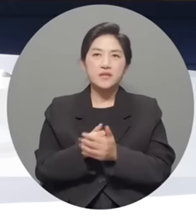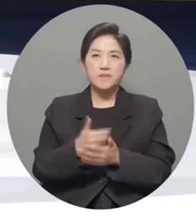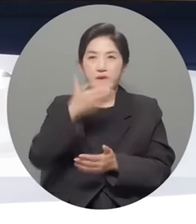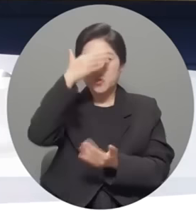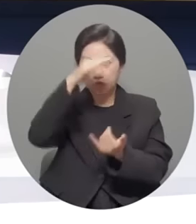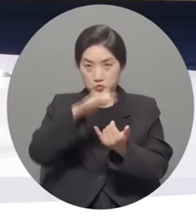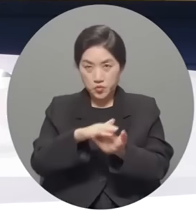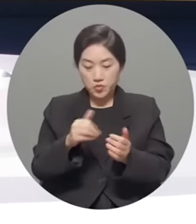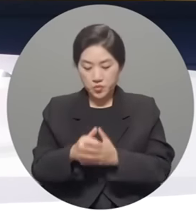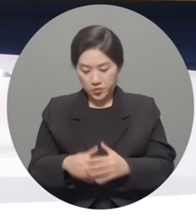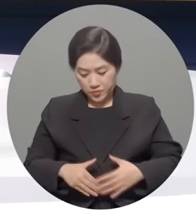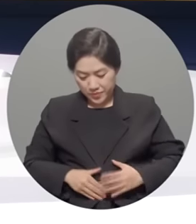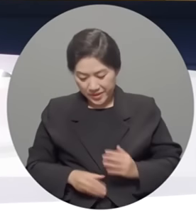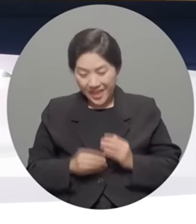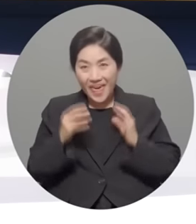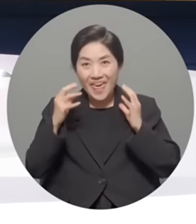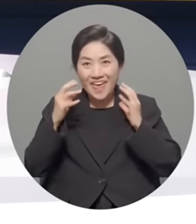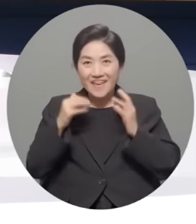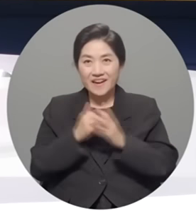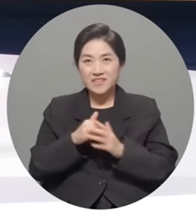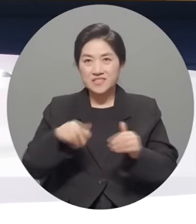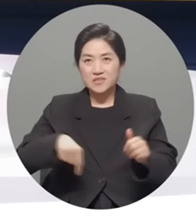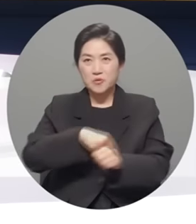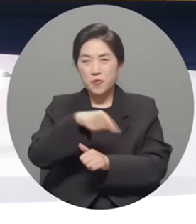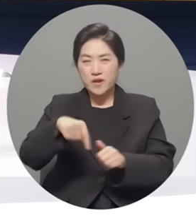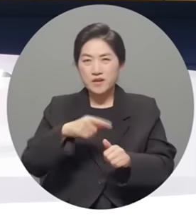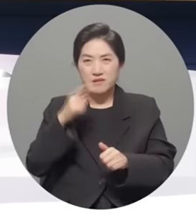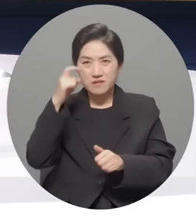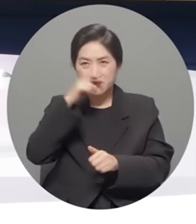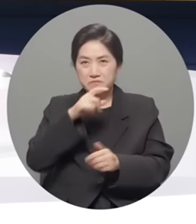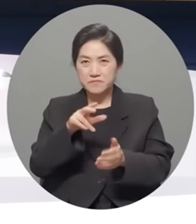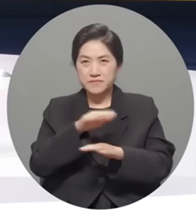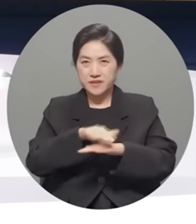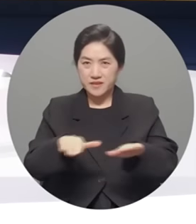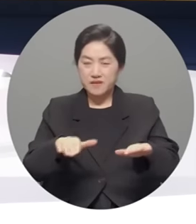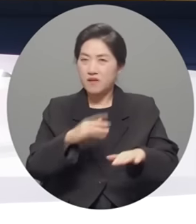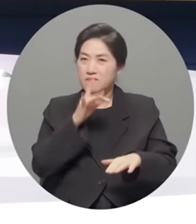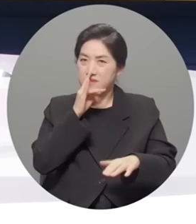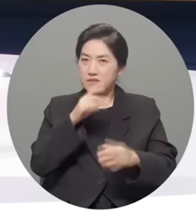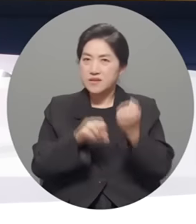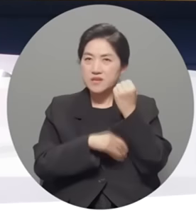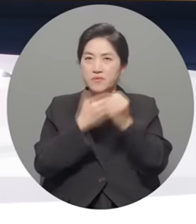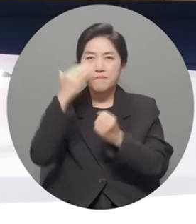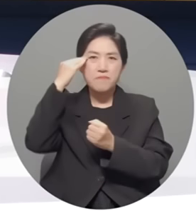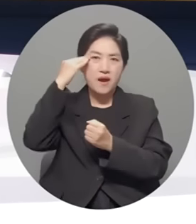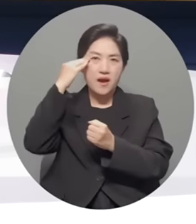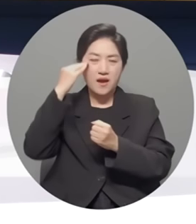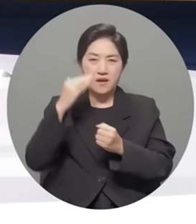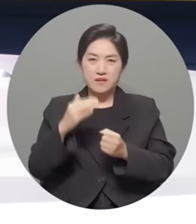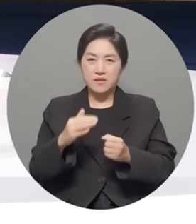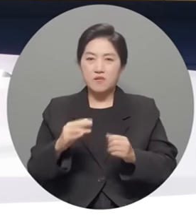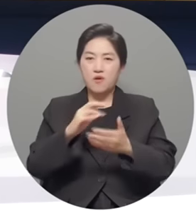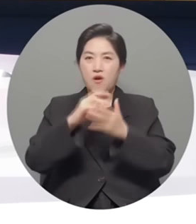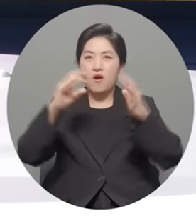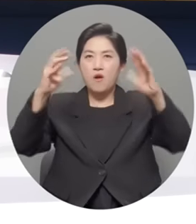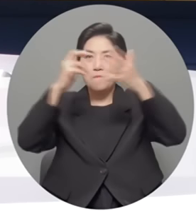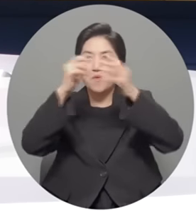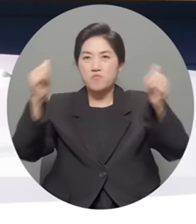물론 뱃속의 태아까지 지금의 환경 정책으로 기본권이 침해당한다며 헌법 소송에